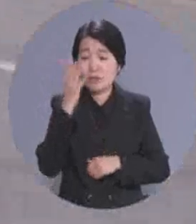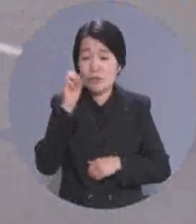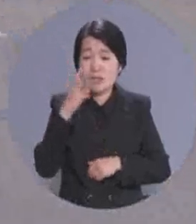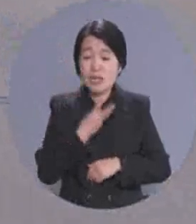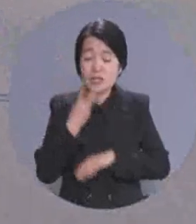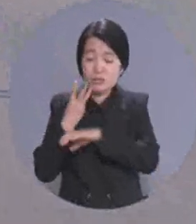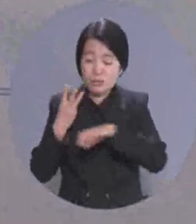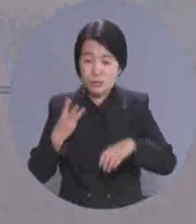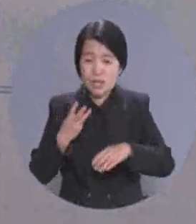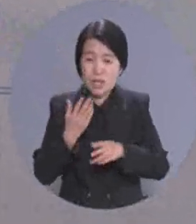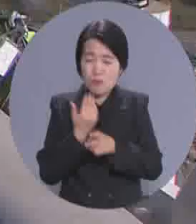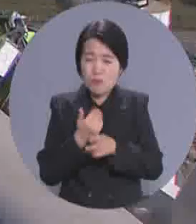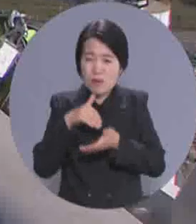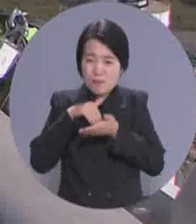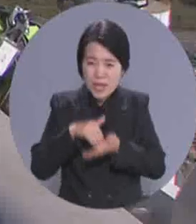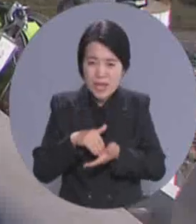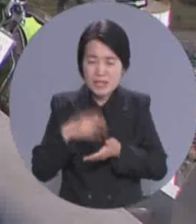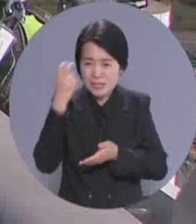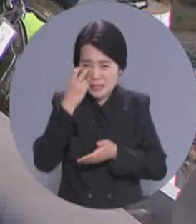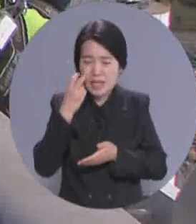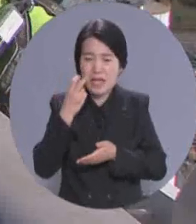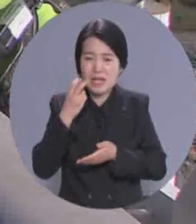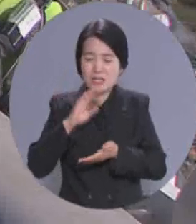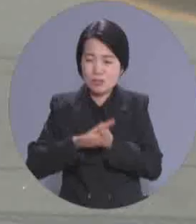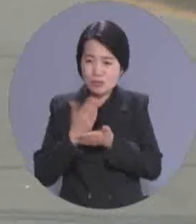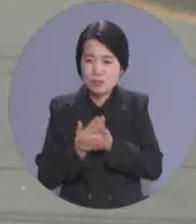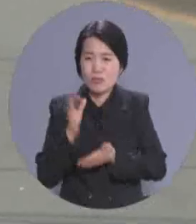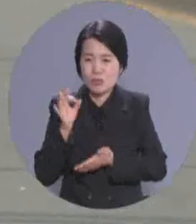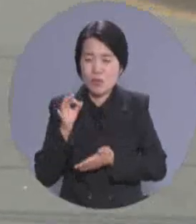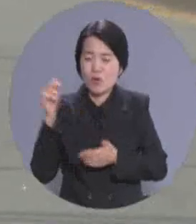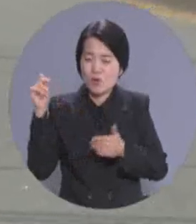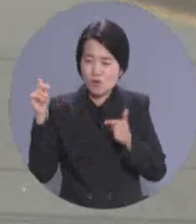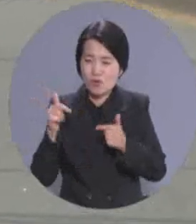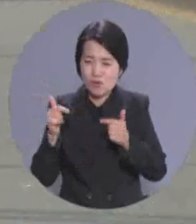과적 단속과 수시 점검을 통해 유지 보수에 들어가는